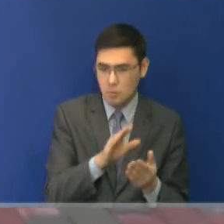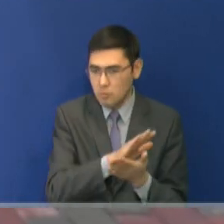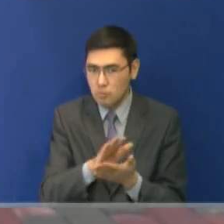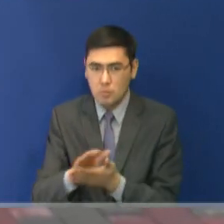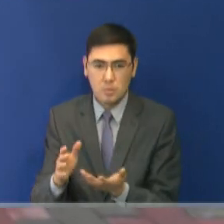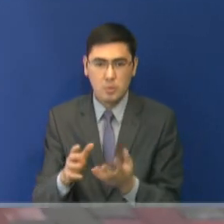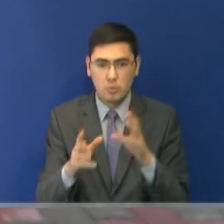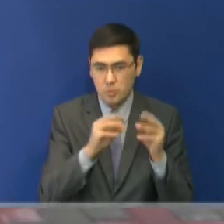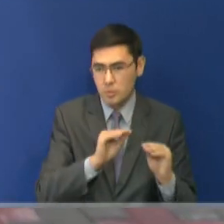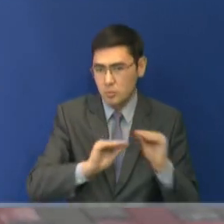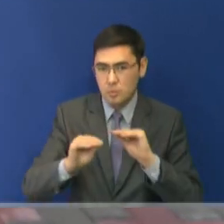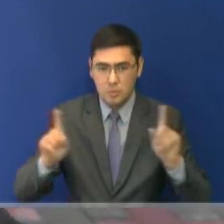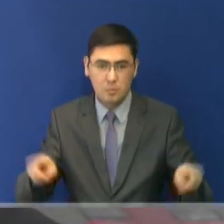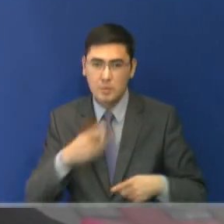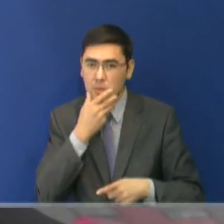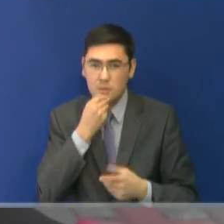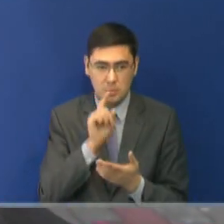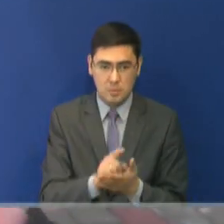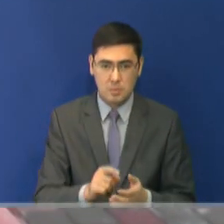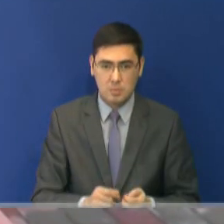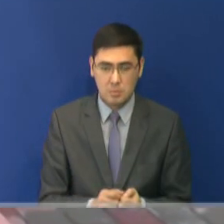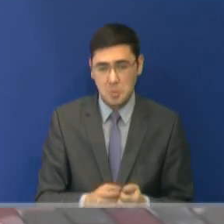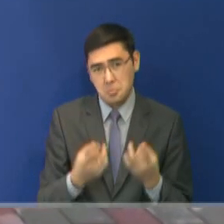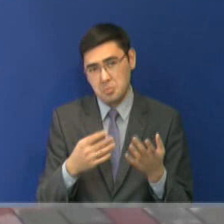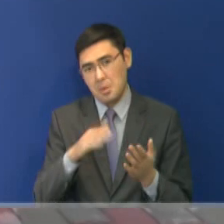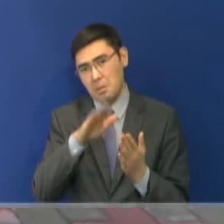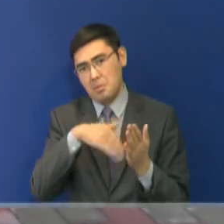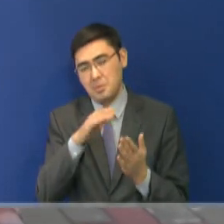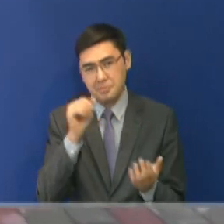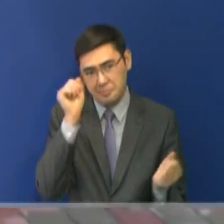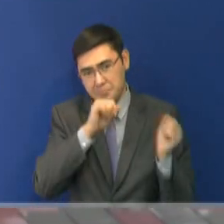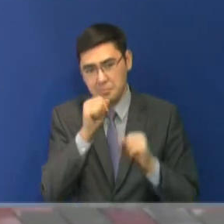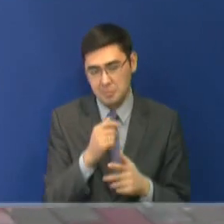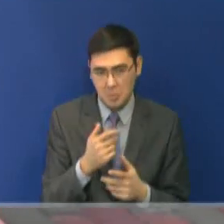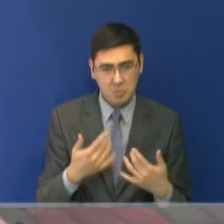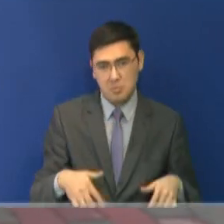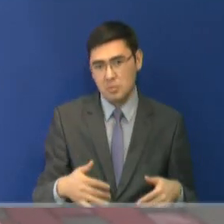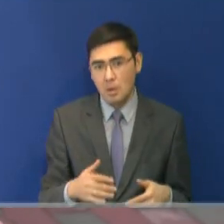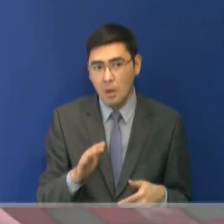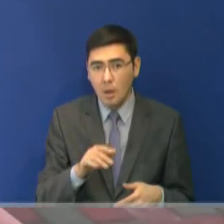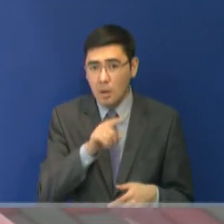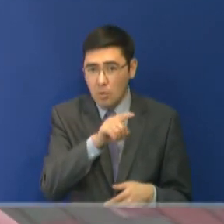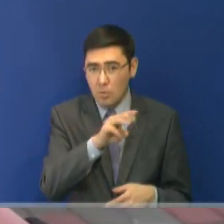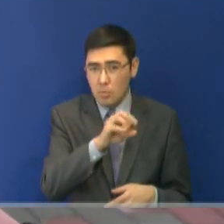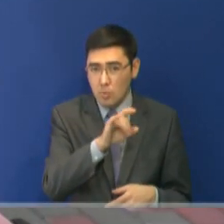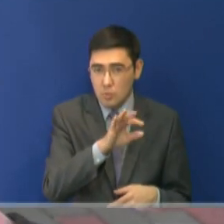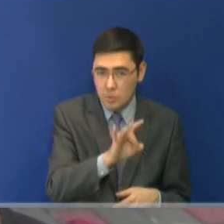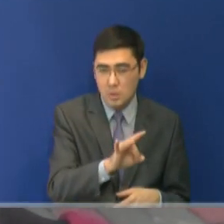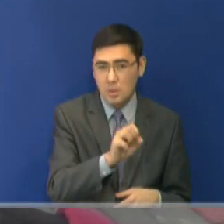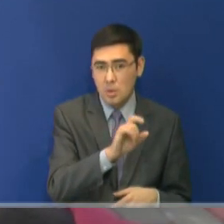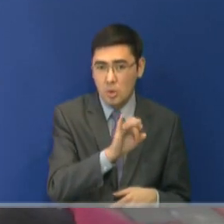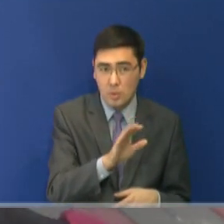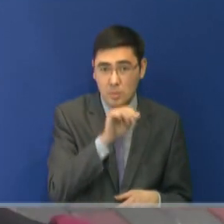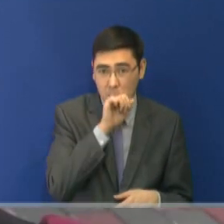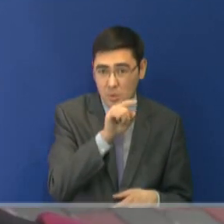памятник Мухтара Ауэзова вообще неприглядный. Просто что-то покрасили здесь и все. А ведь благодаря Мухтару, благодаря его роману «Эпопея», в мире